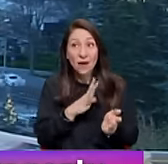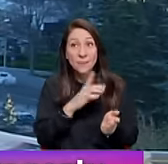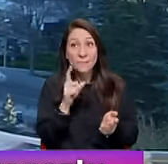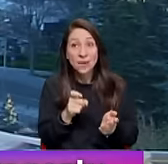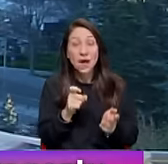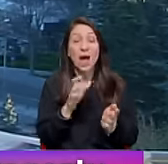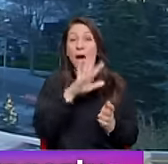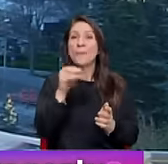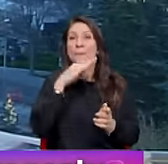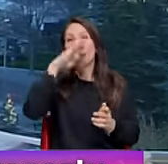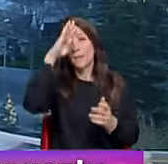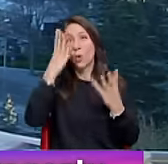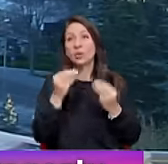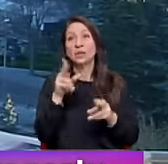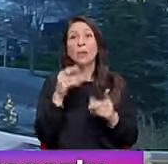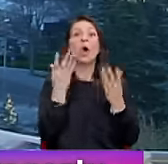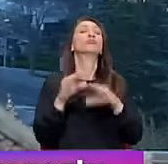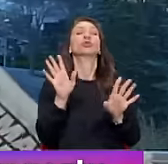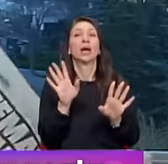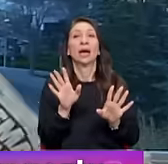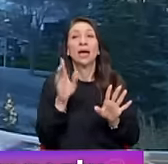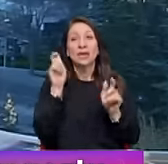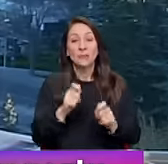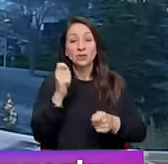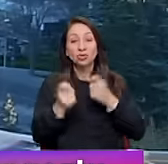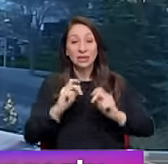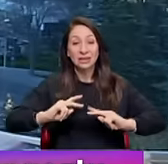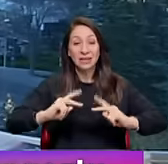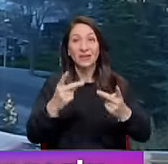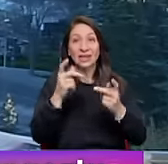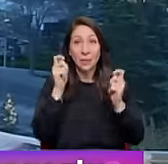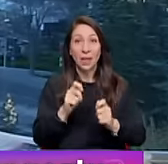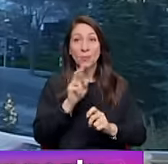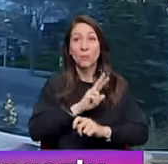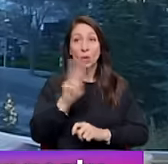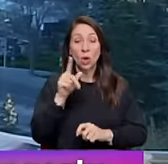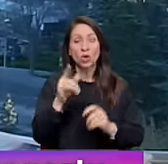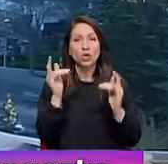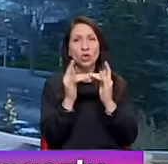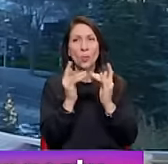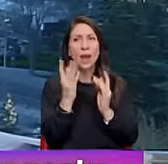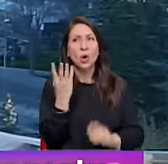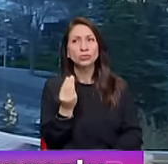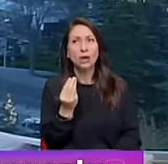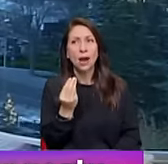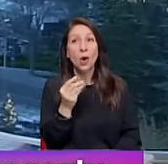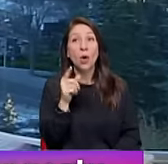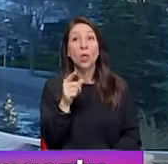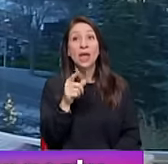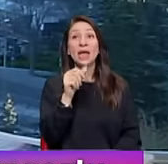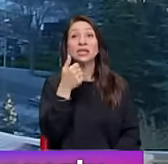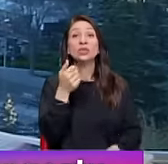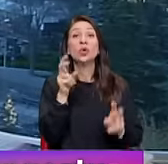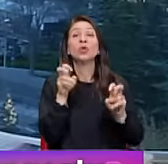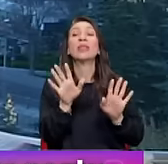mı? Her bayram olduğu gibi olmayacak. Yap işte devret modeliyle yapılan o köprüler ne olacak? Onlar hiç